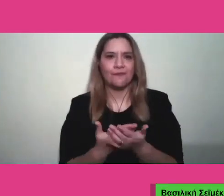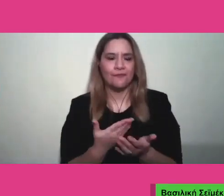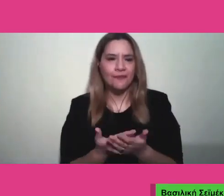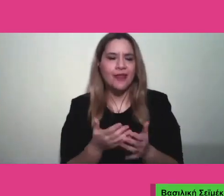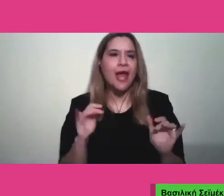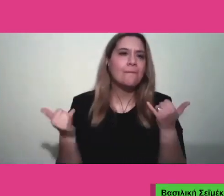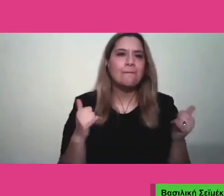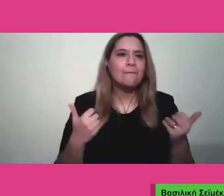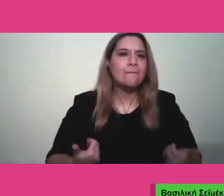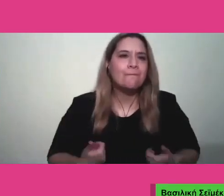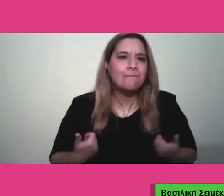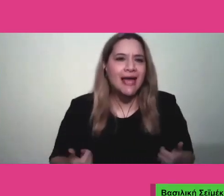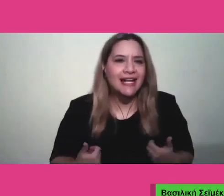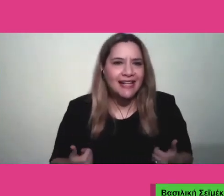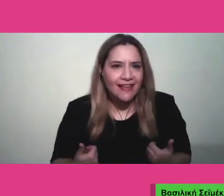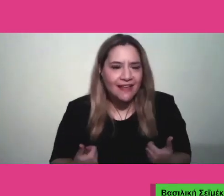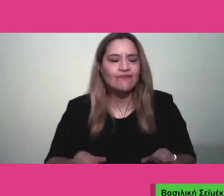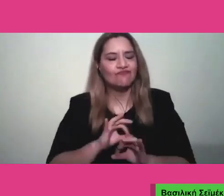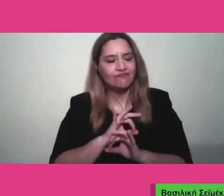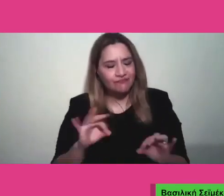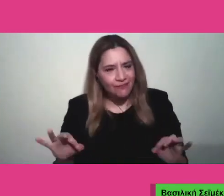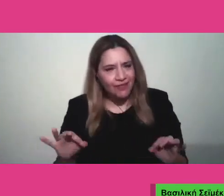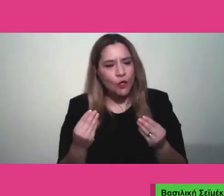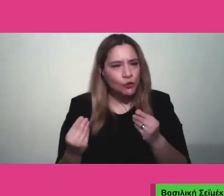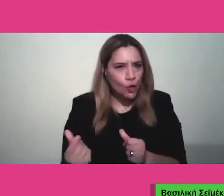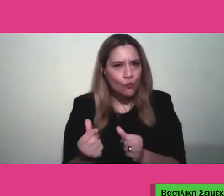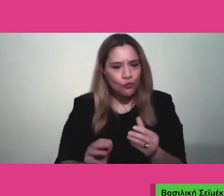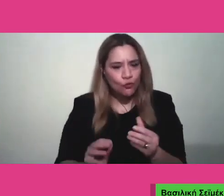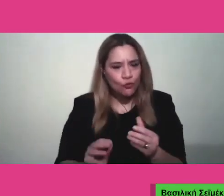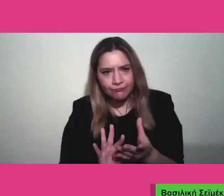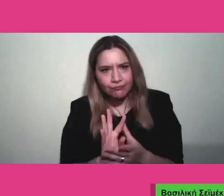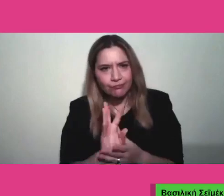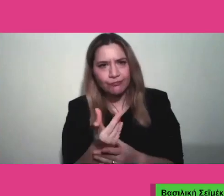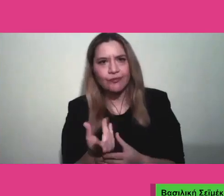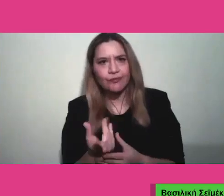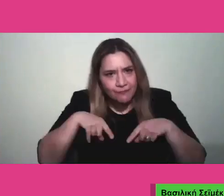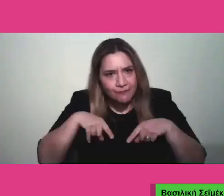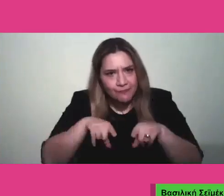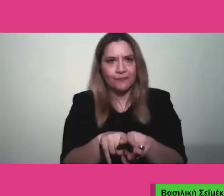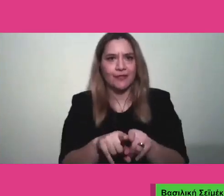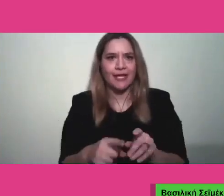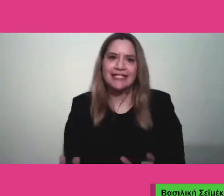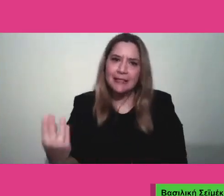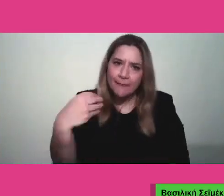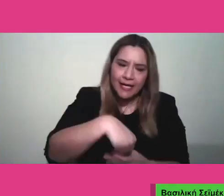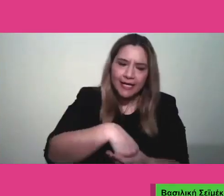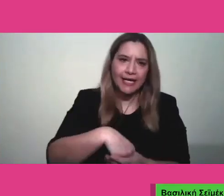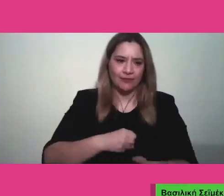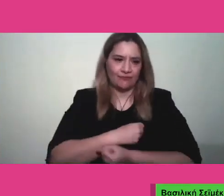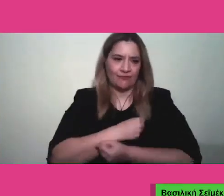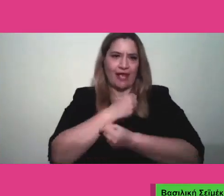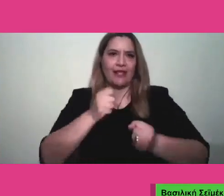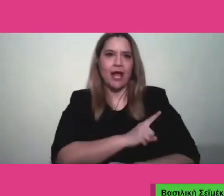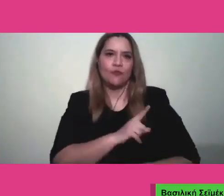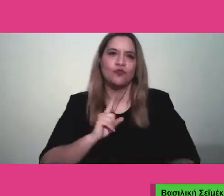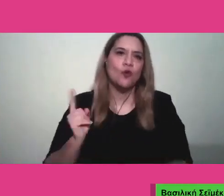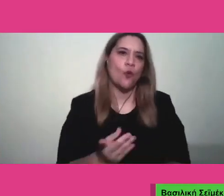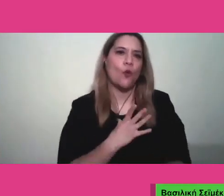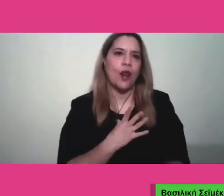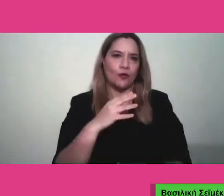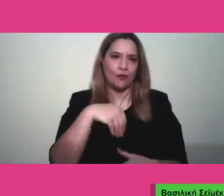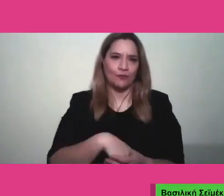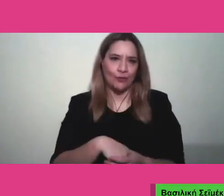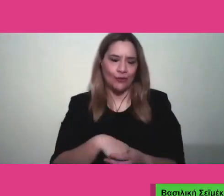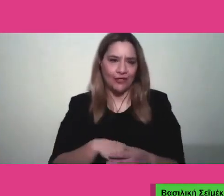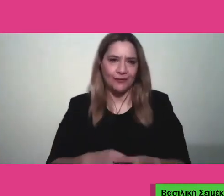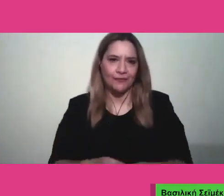ένα δημιουργικό μέσο για να αναπτυχθεί η συμπερίληψη και η ενδυνάμωση όλων των συμμετεχόντων. Έτσι λοιπόν κλείνει